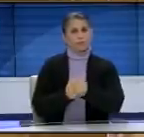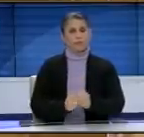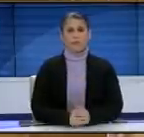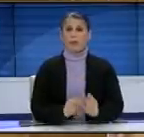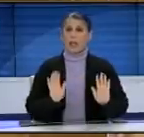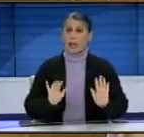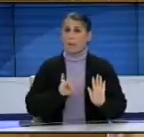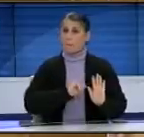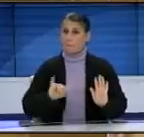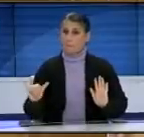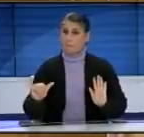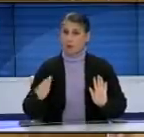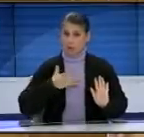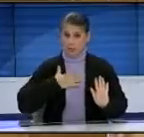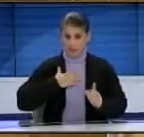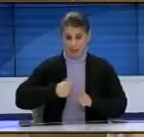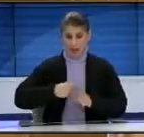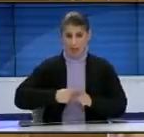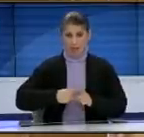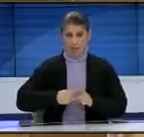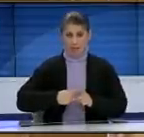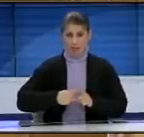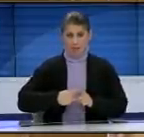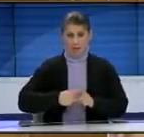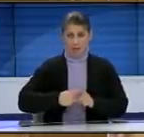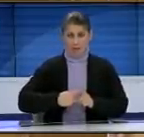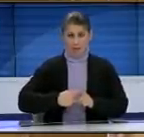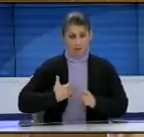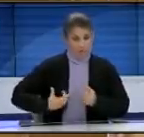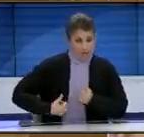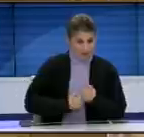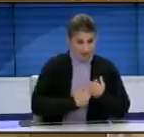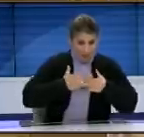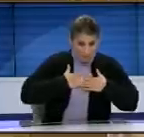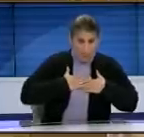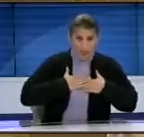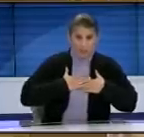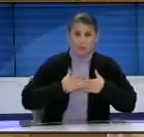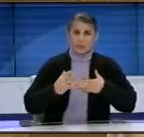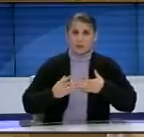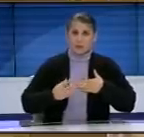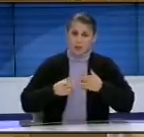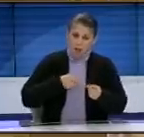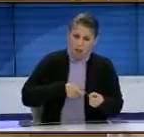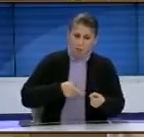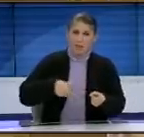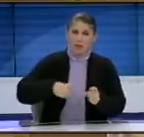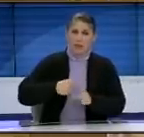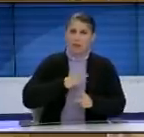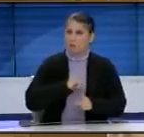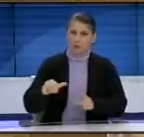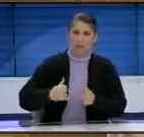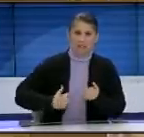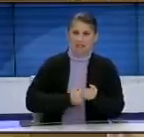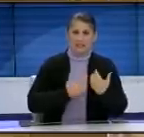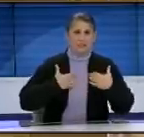ουδέποτε λάβαμε αντίστοιχη στήριξη όταν βρεθήκαμε εμείς υπό απειλή.